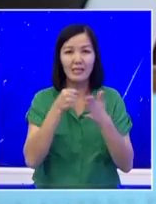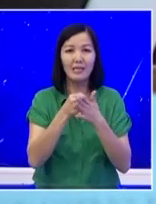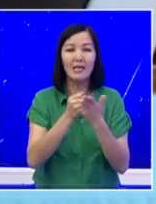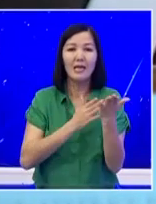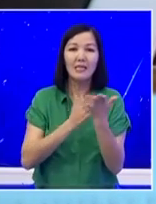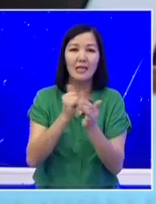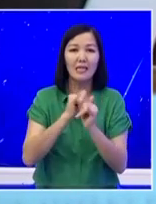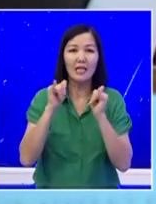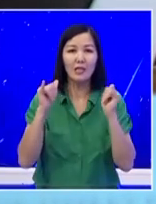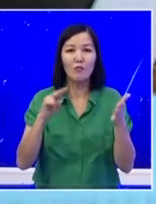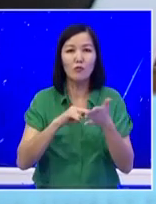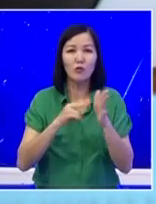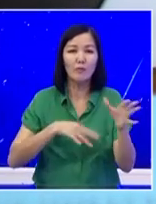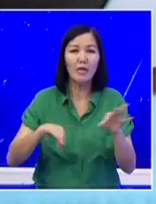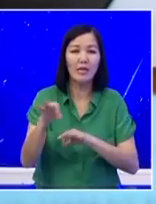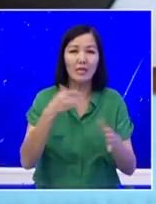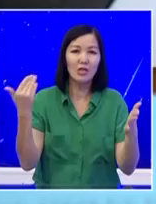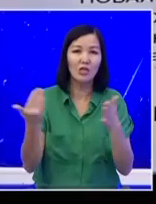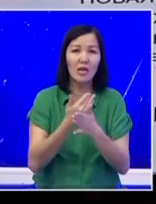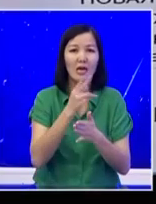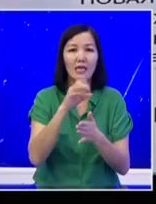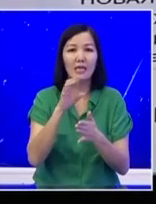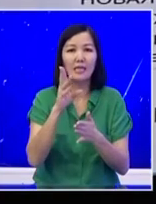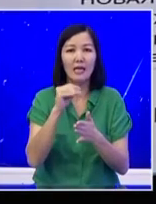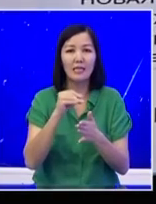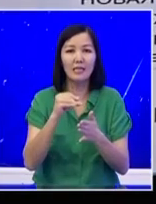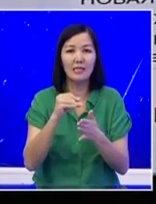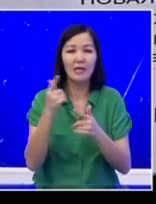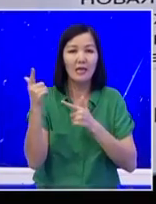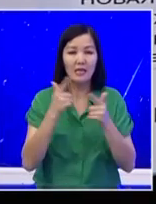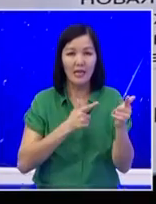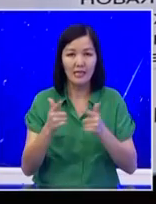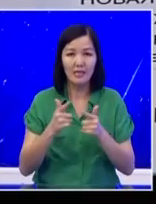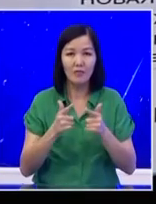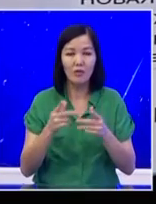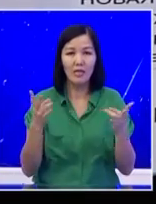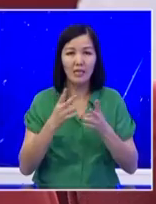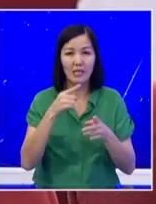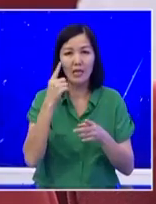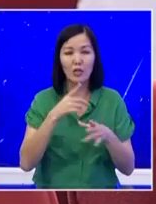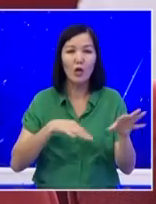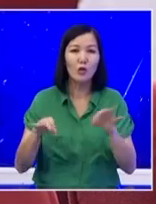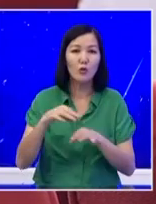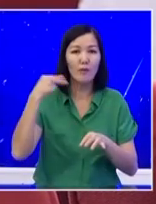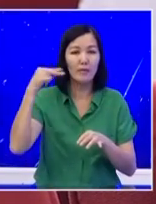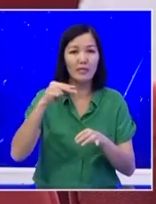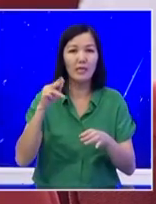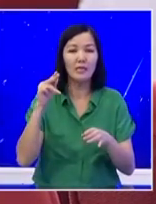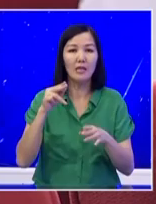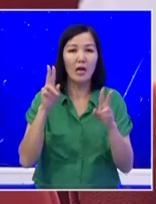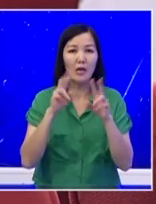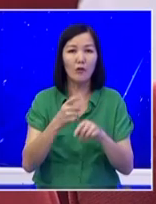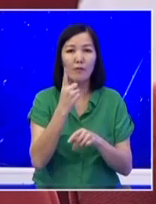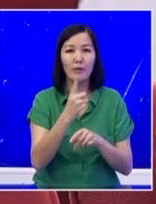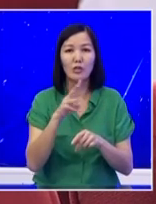дейінгі стратегиялық даму жоспарының жобасын жаңа редакциясында әзірлеу керектігін айтты. Жоба президент